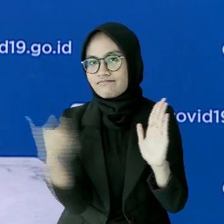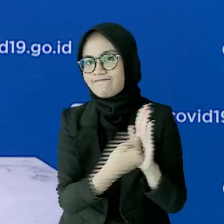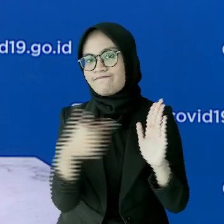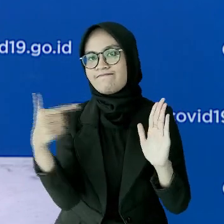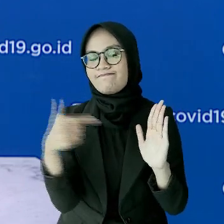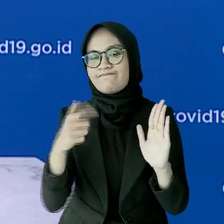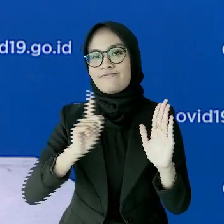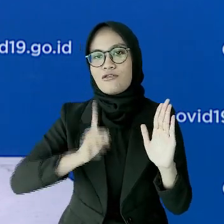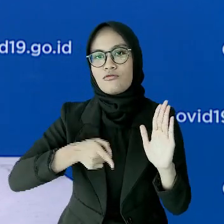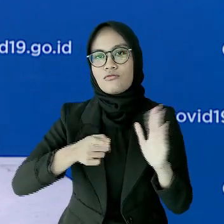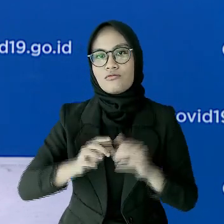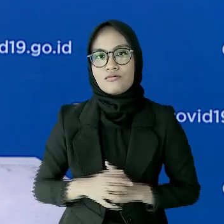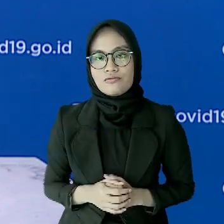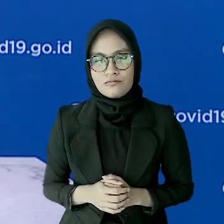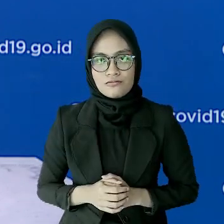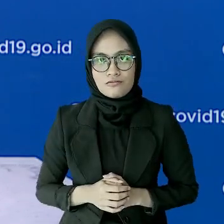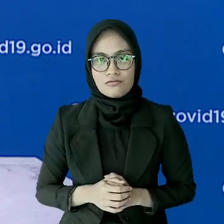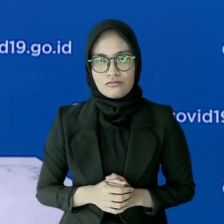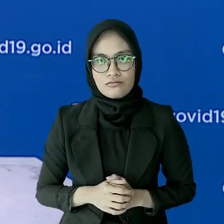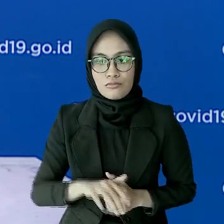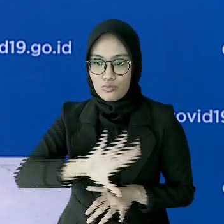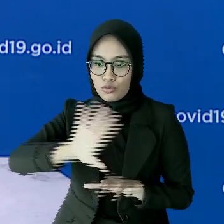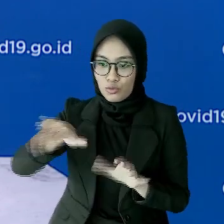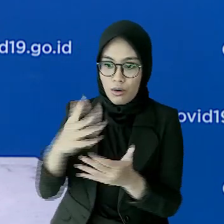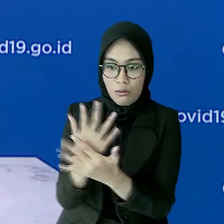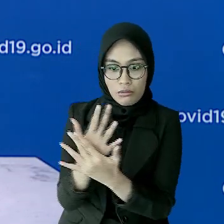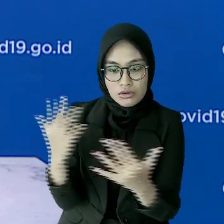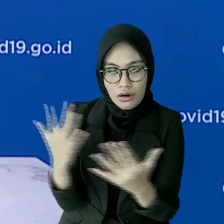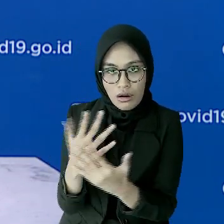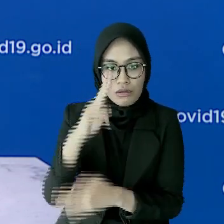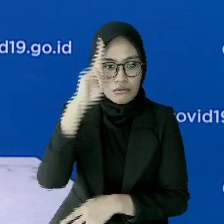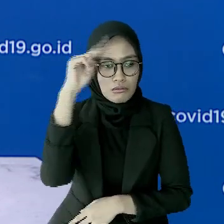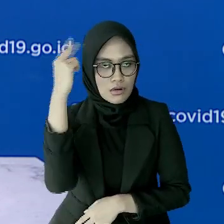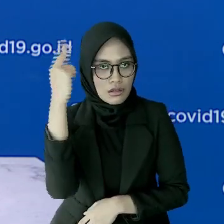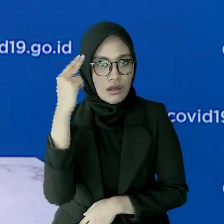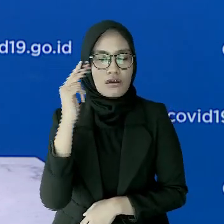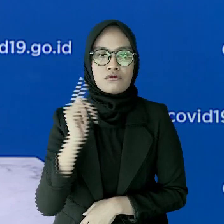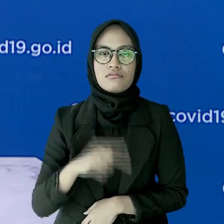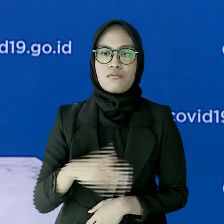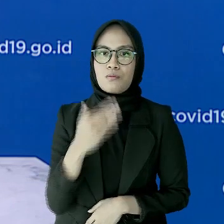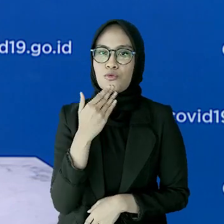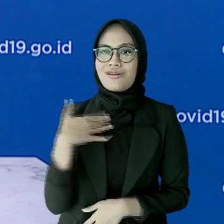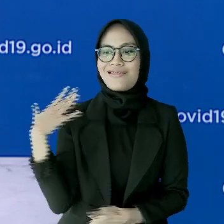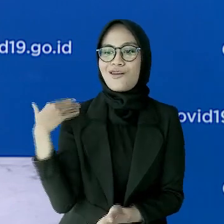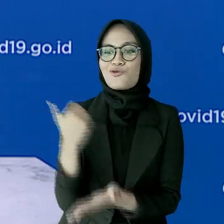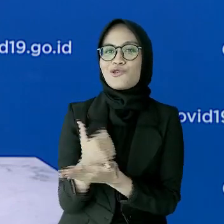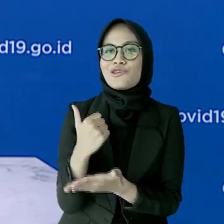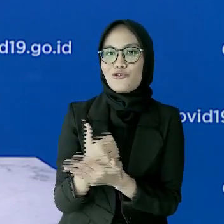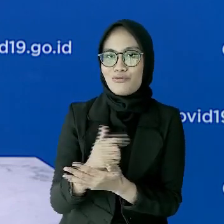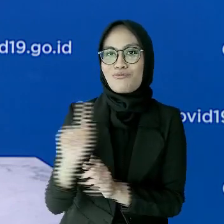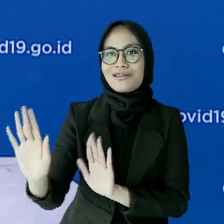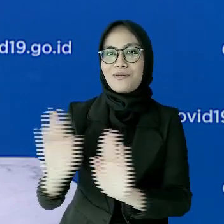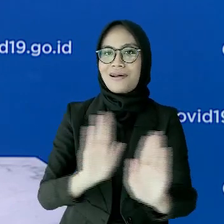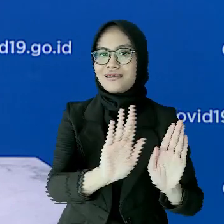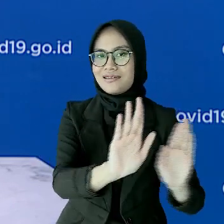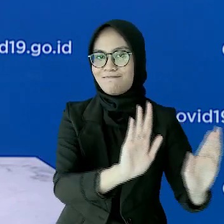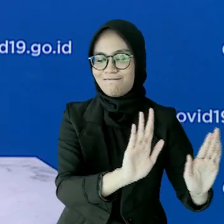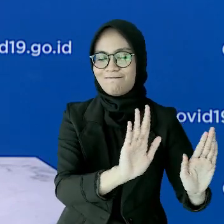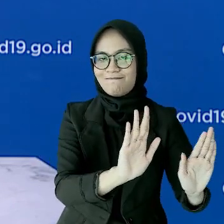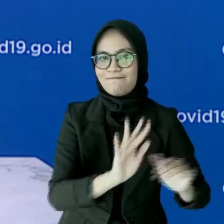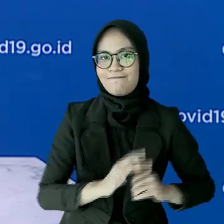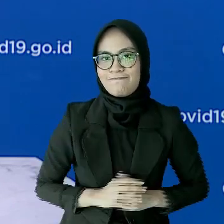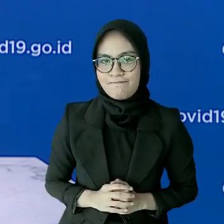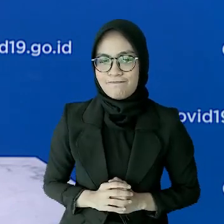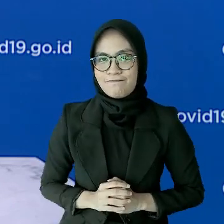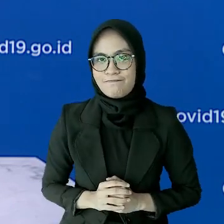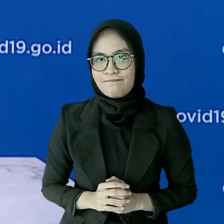COVID-19. Seluruh elemen baik masyarakat maupun pemerintah memiliki peran yang sangat penting untuk memastikan